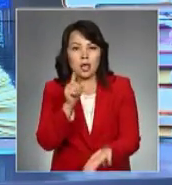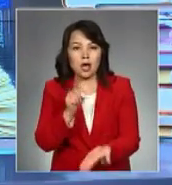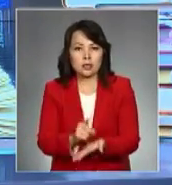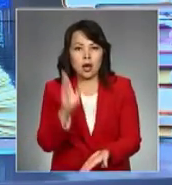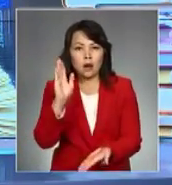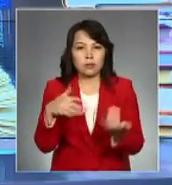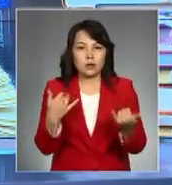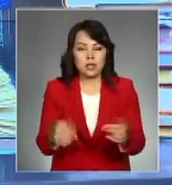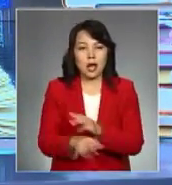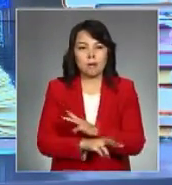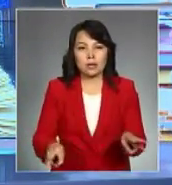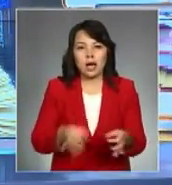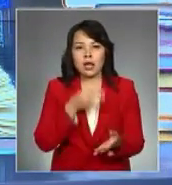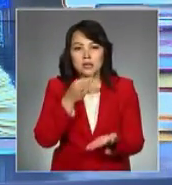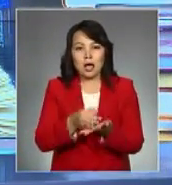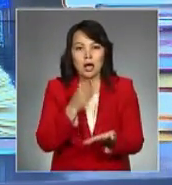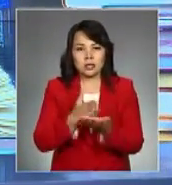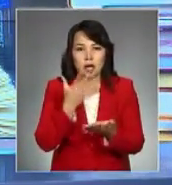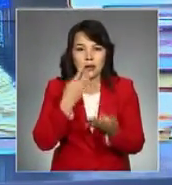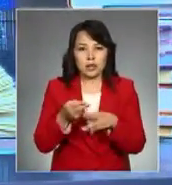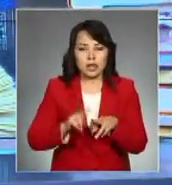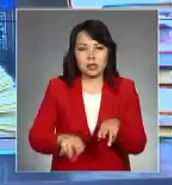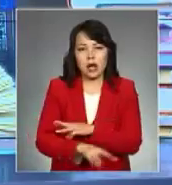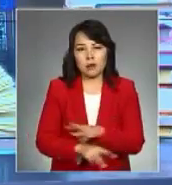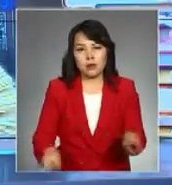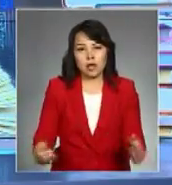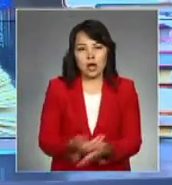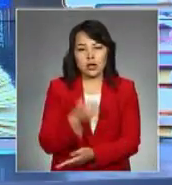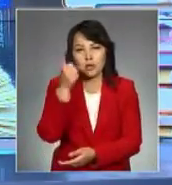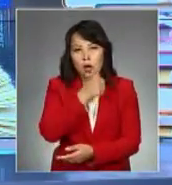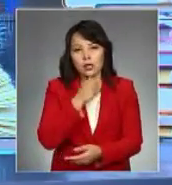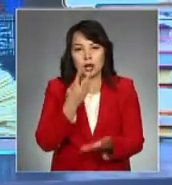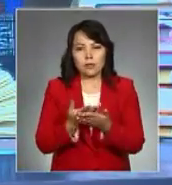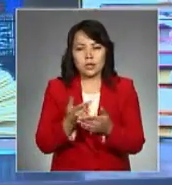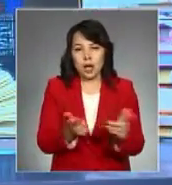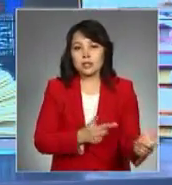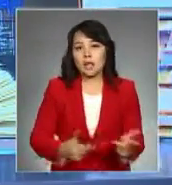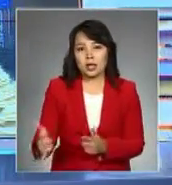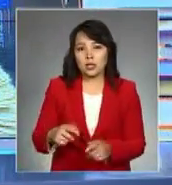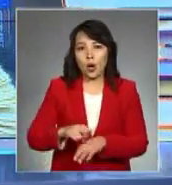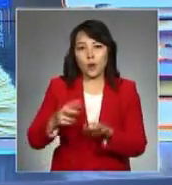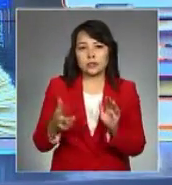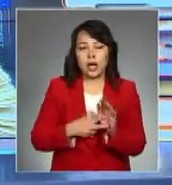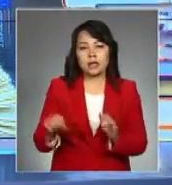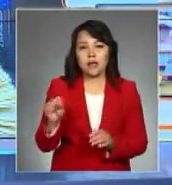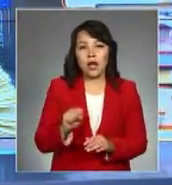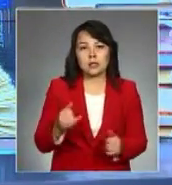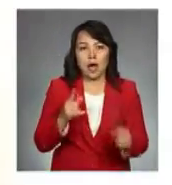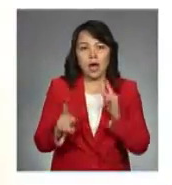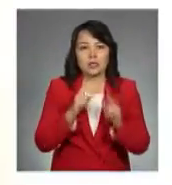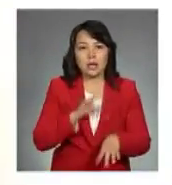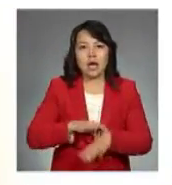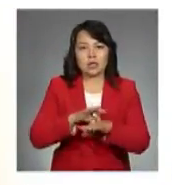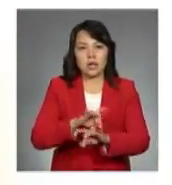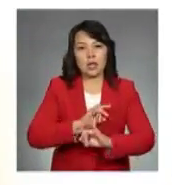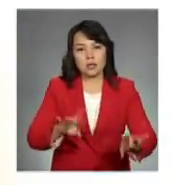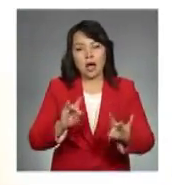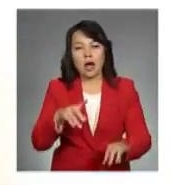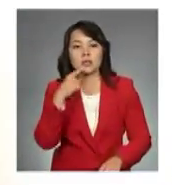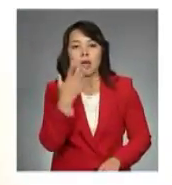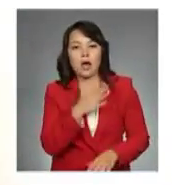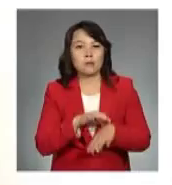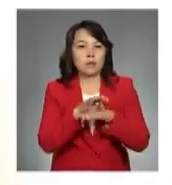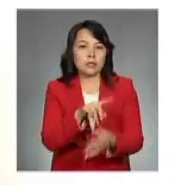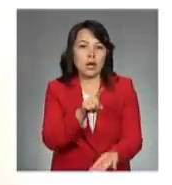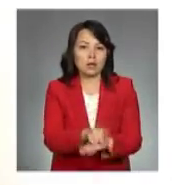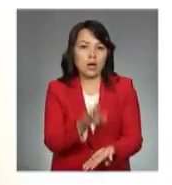министрі Аслан Сарынжипов мәлімдеді. Министр жаңа оқу жылына дайындық барысы туралы 18 тамызда үкімет отырысында баяндама жасамақшы.